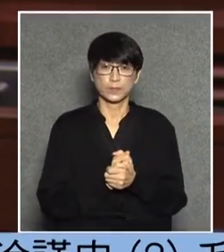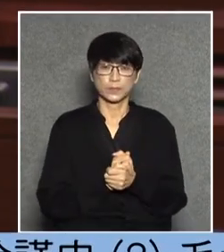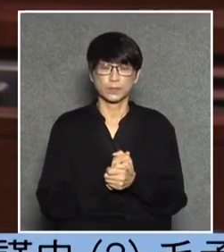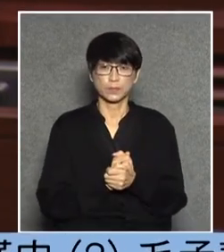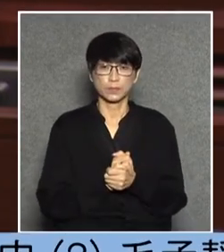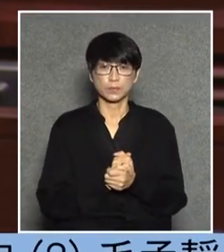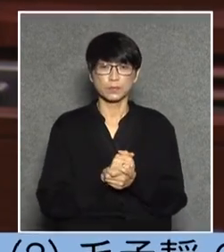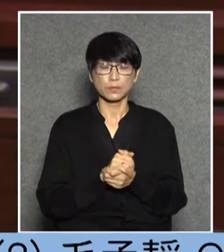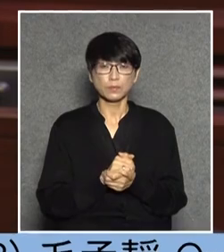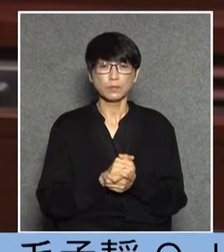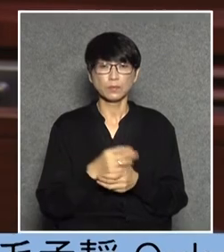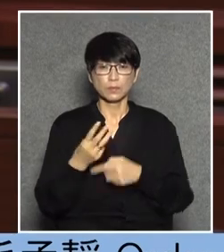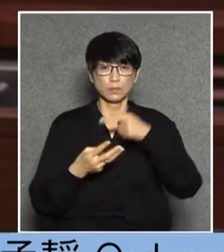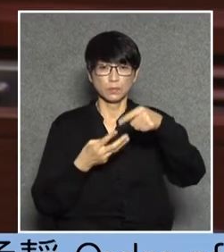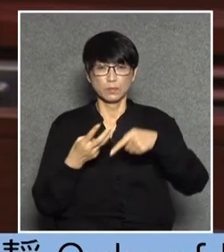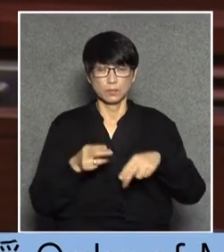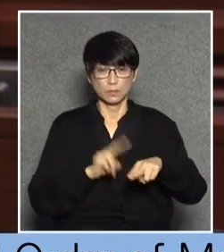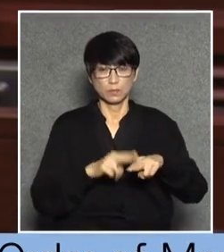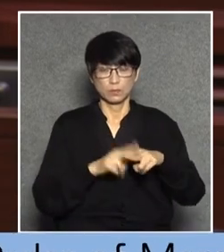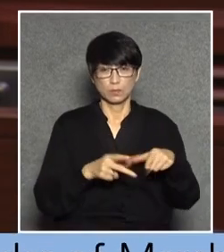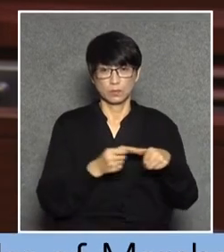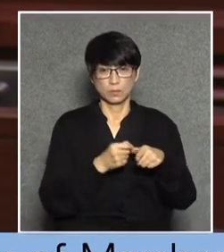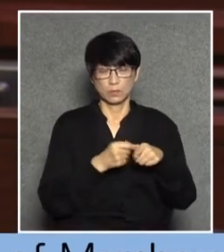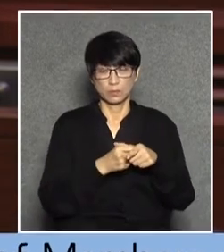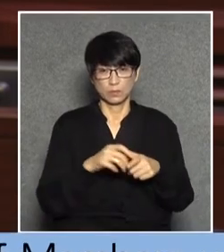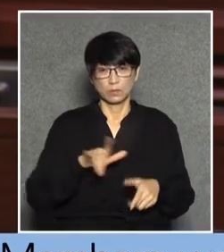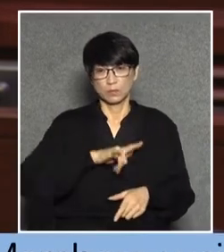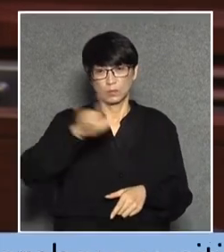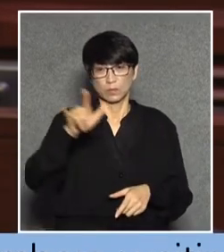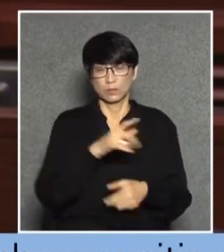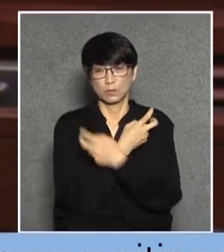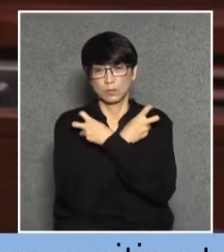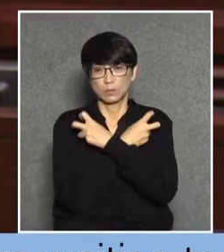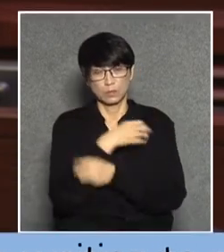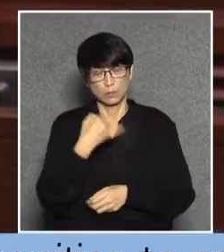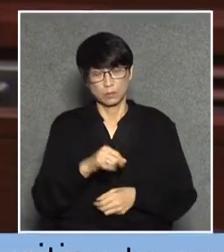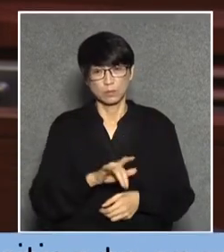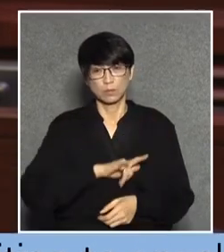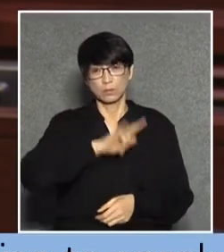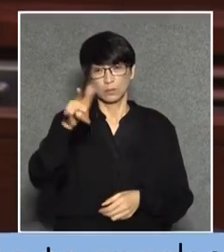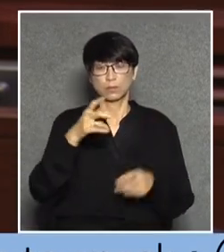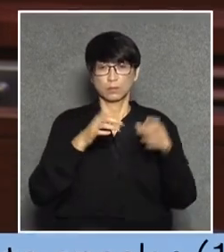就以三間大陸公司，佢飛到去邊啊？飛去愛爾蘭啊？飛去新加坡啊！